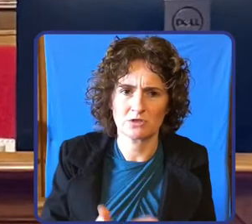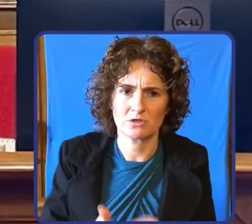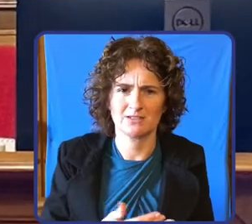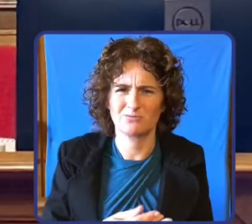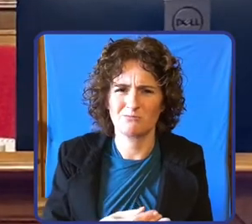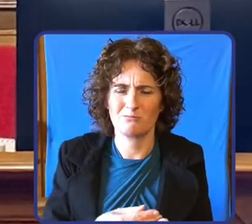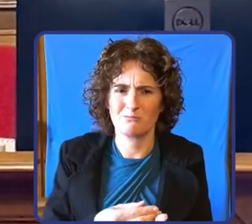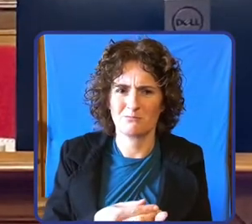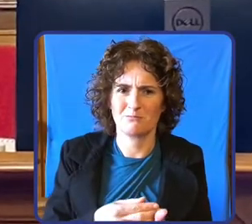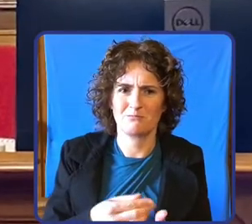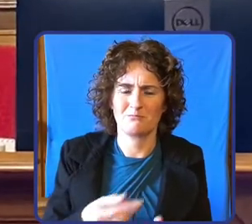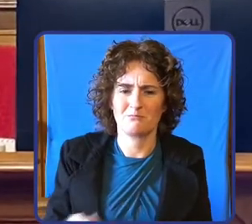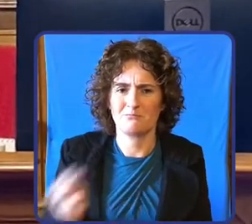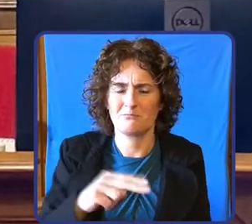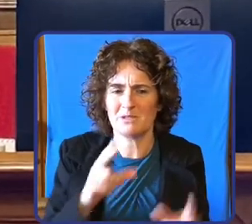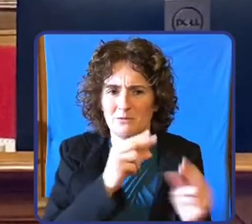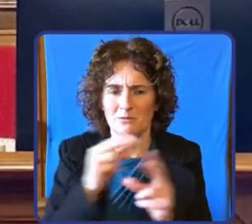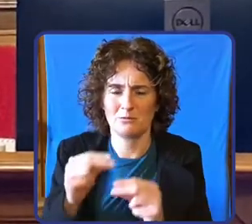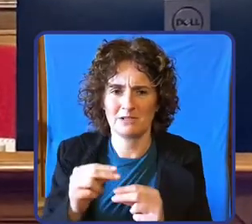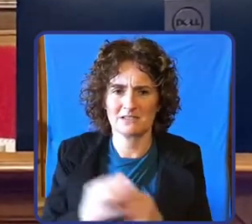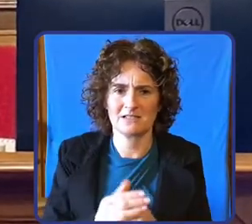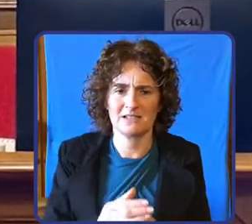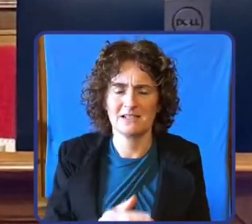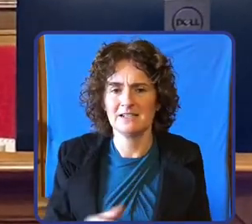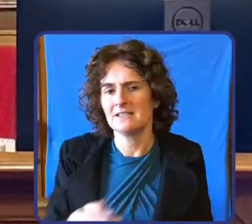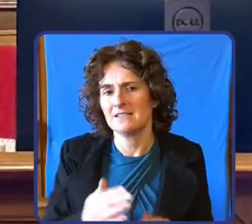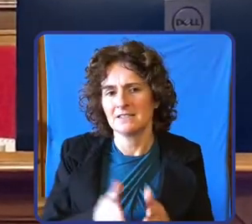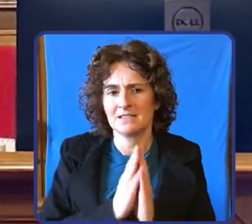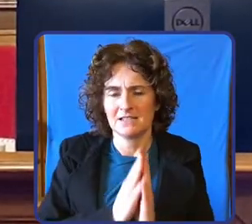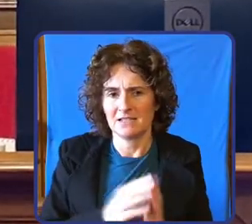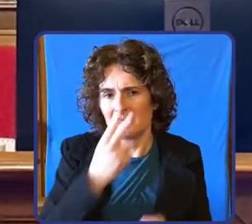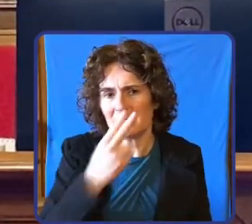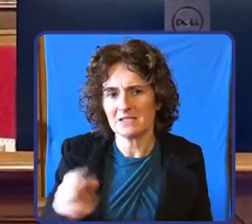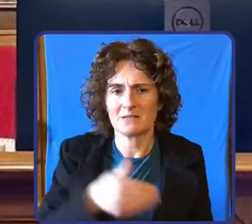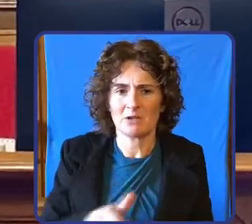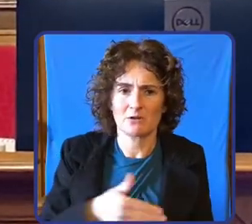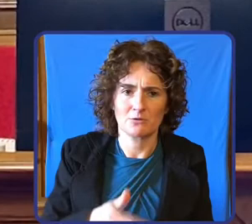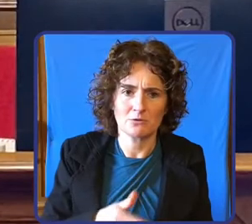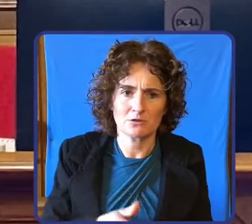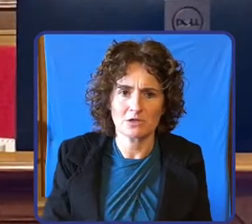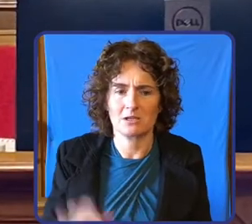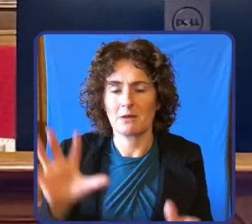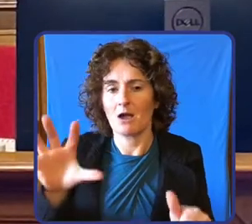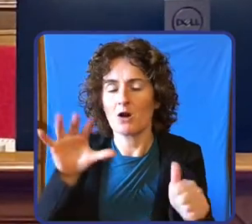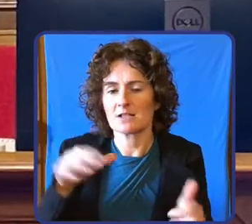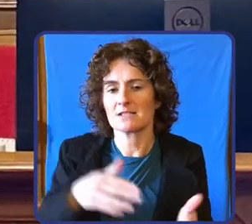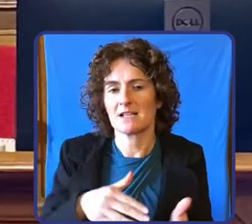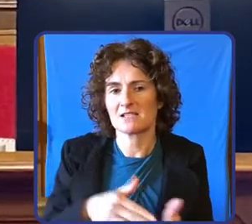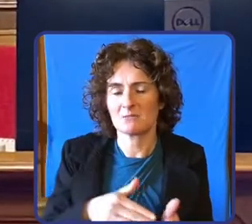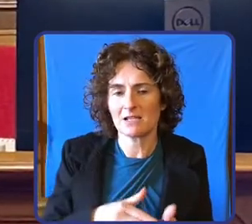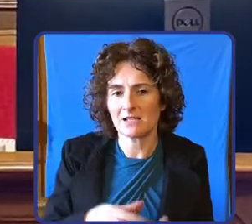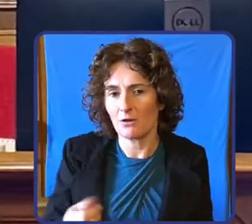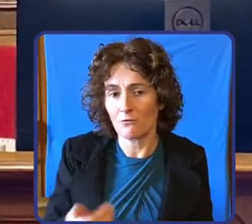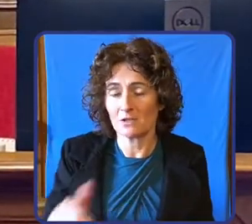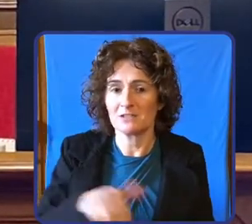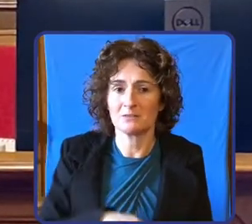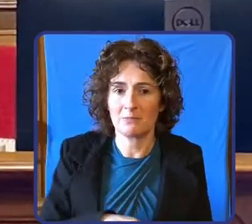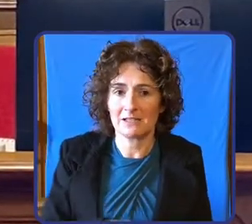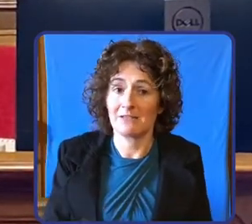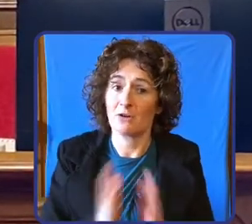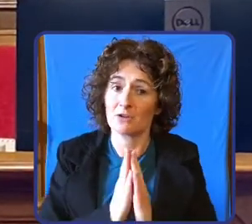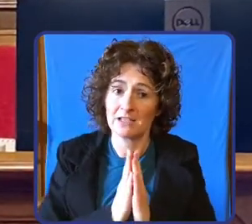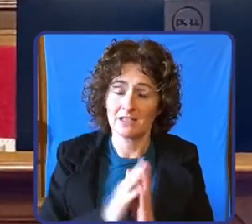egyszerű? Hát nézze meg a költségvetést. Benne van 600 millió forint. Azt kérjük, hogy ezt a 600 millió forintot adja meg a kormány. Igaz? Ott